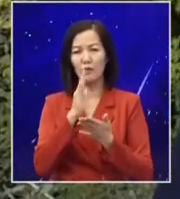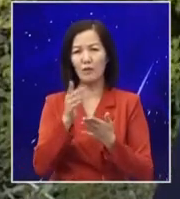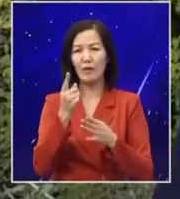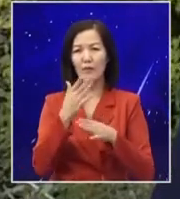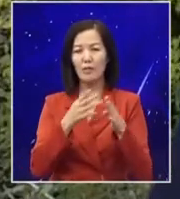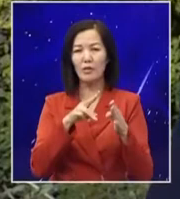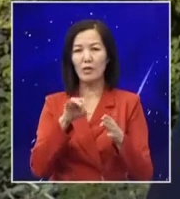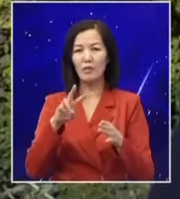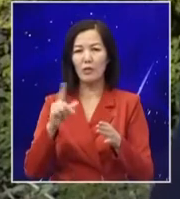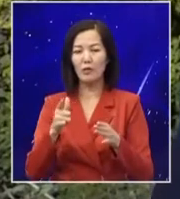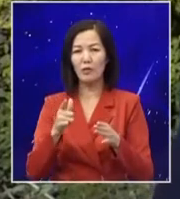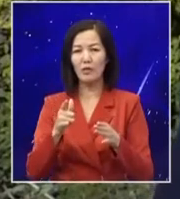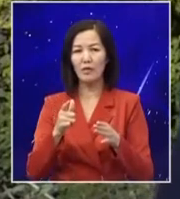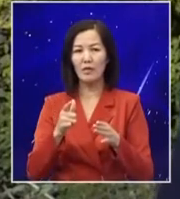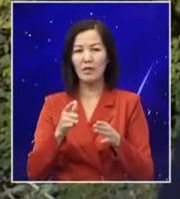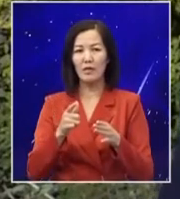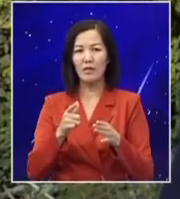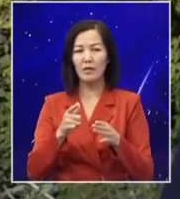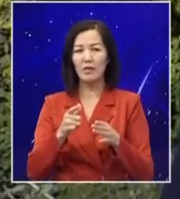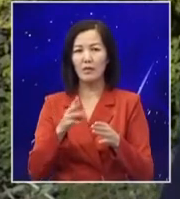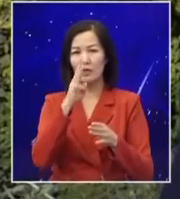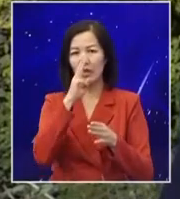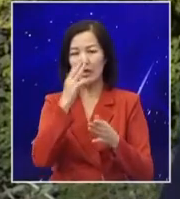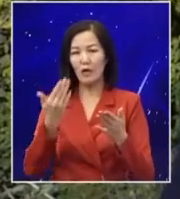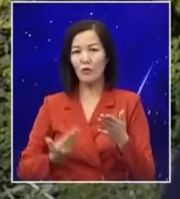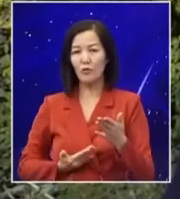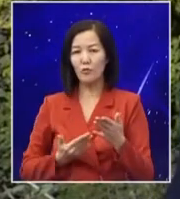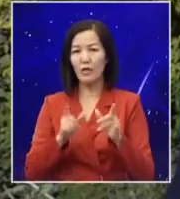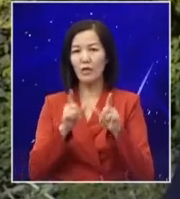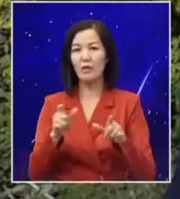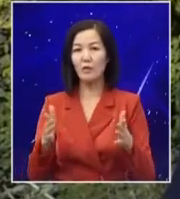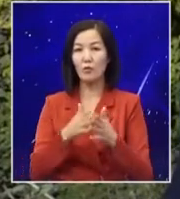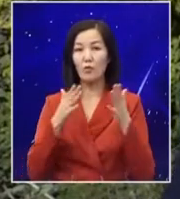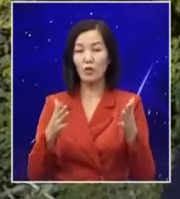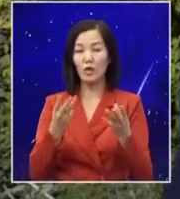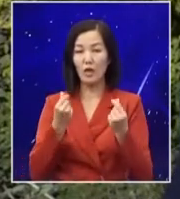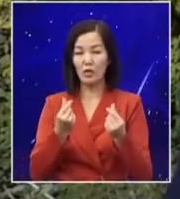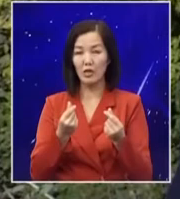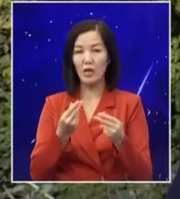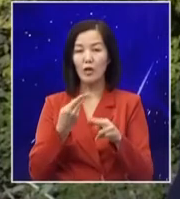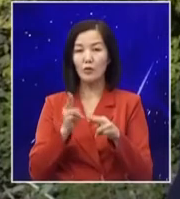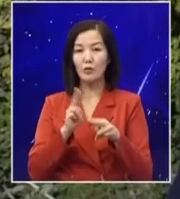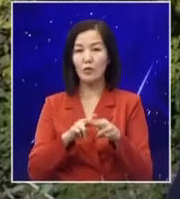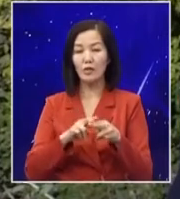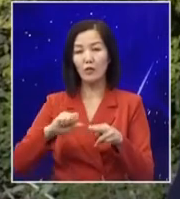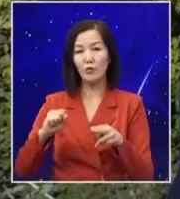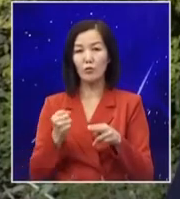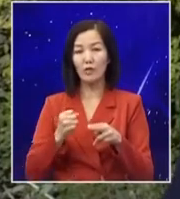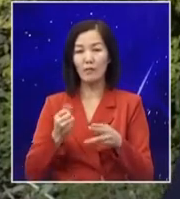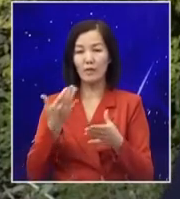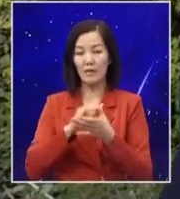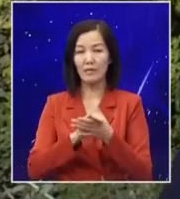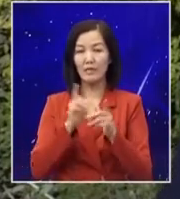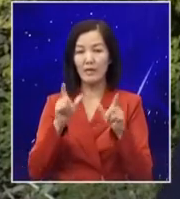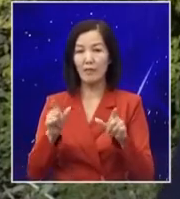деген біз сияқты жаңағы жалақы күн көріп жүрген азаматтарға үлкен қомақты ақша. Сондықтан достарым арасында, таныстарым